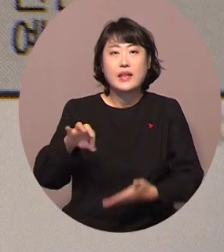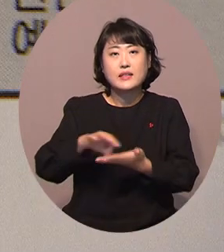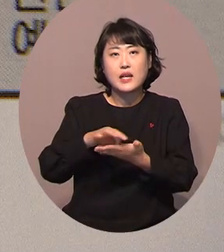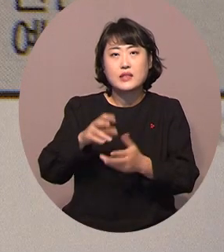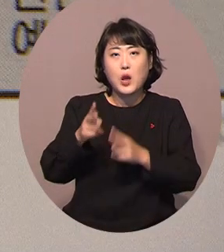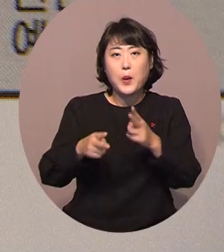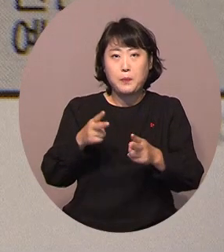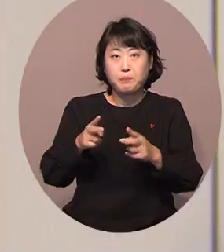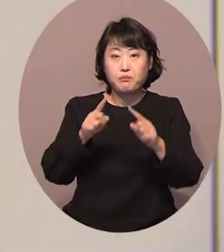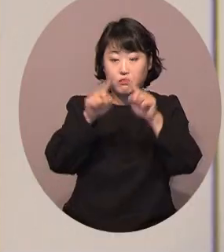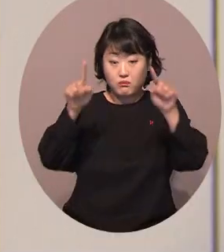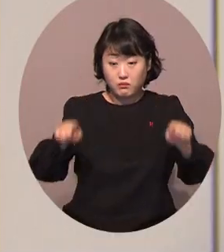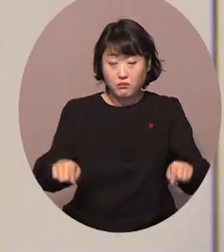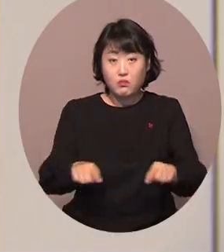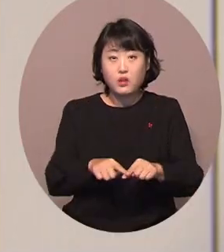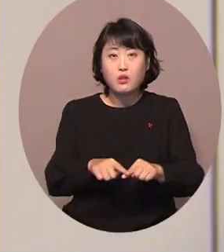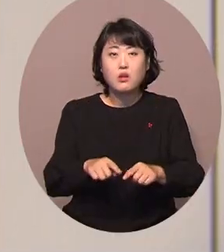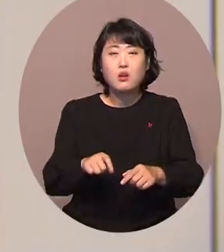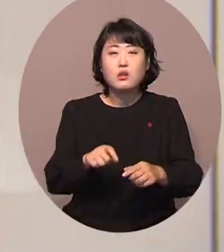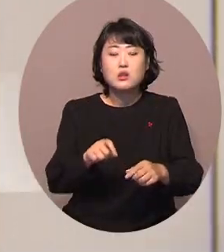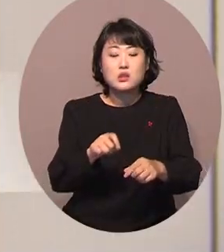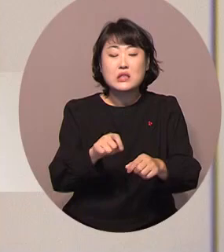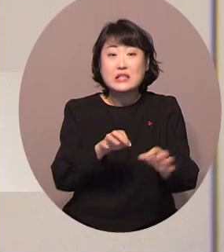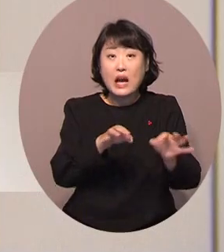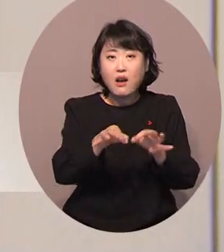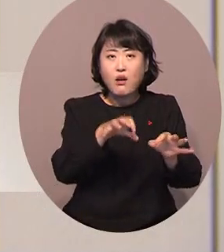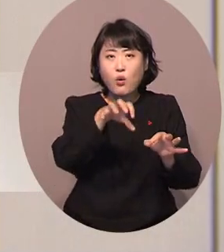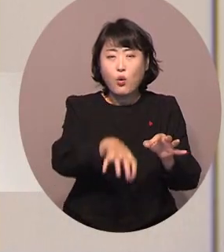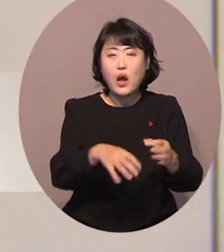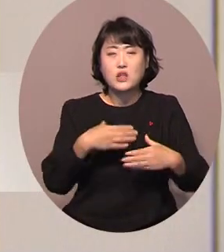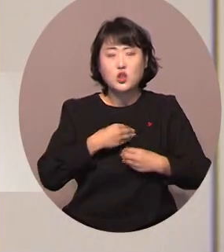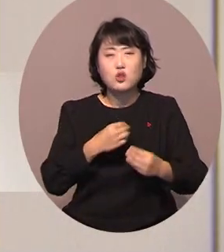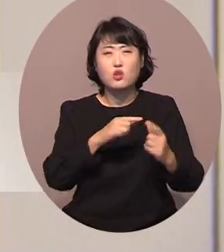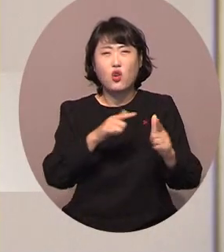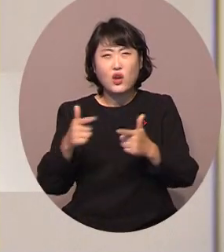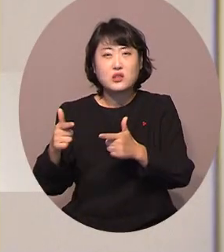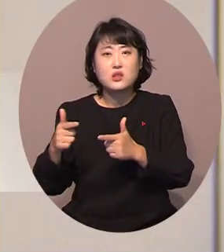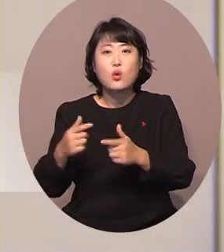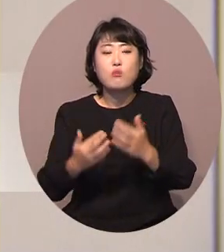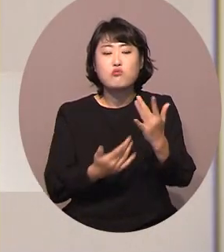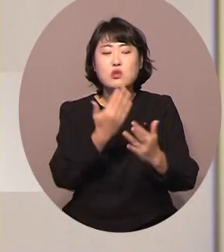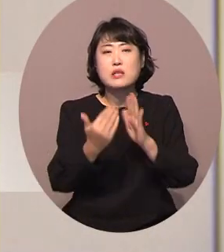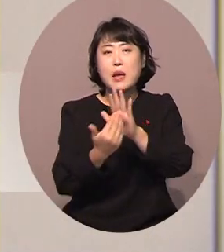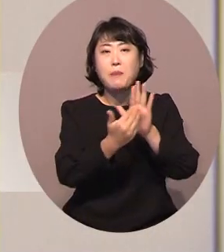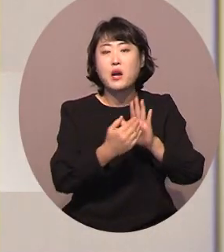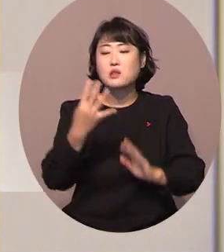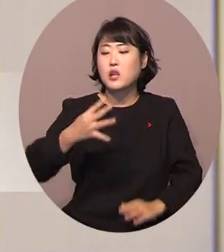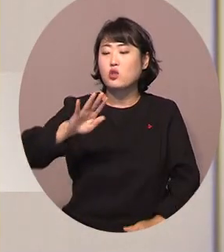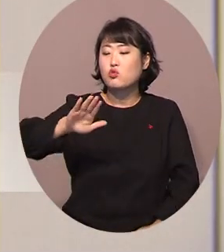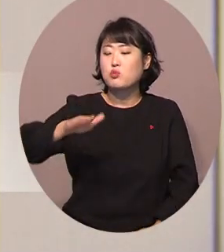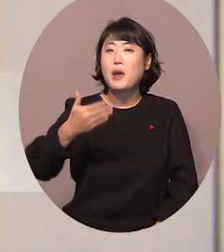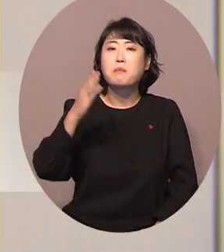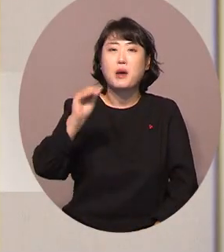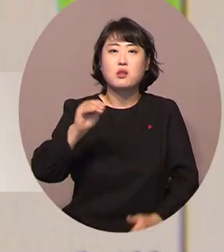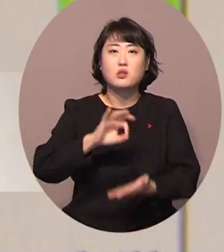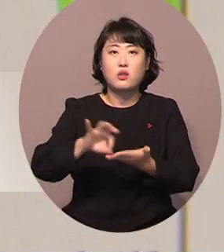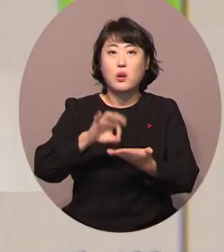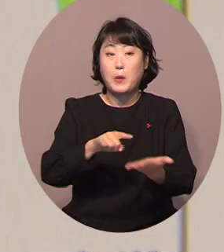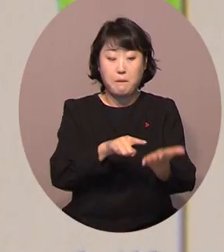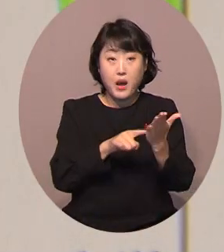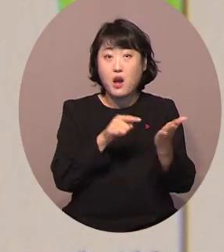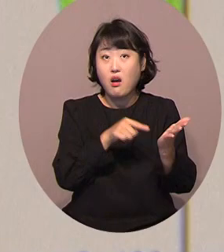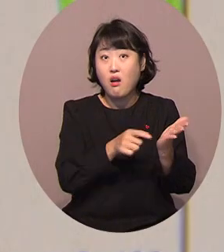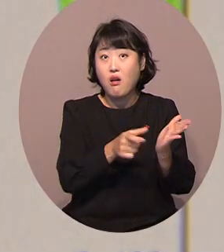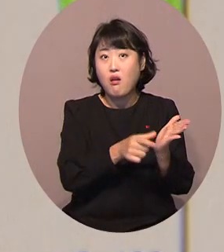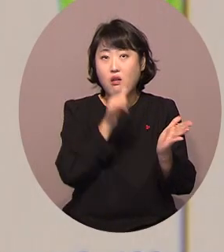명세서 있니다 특화시장 전기 안전 관리와 소방시설 유지 관리 등 화재 예방해 약 4,900만원 을 썼습니다